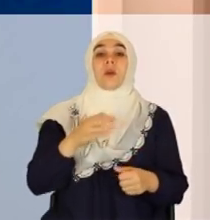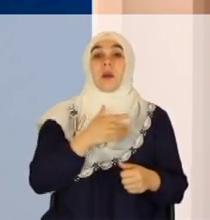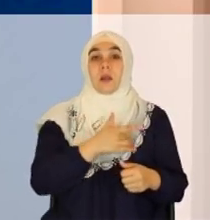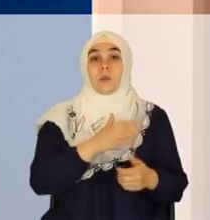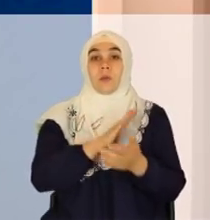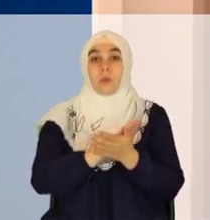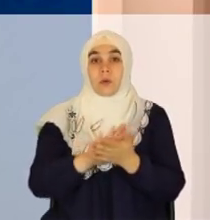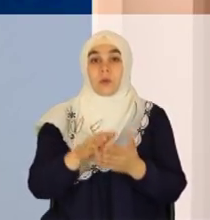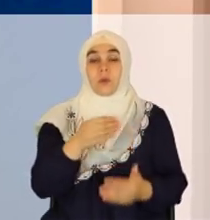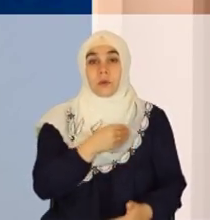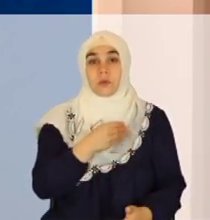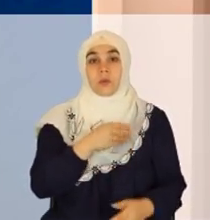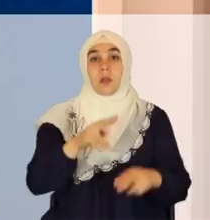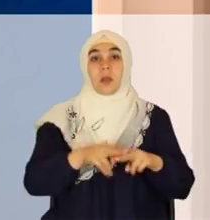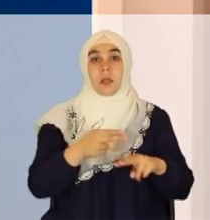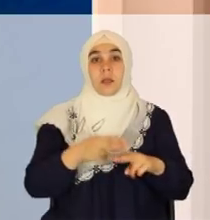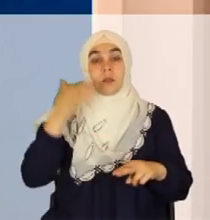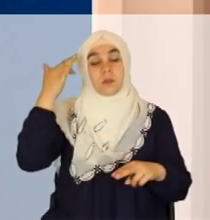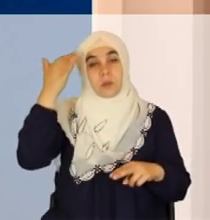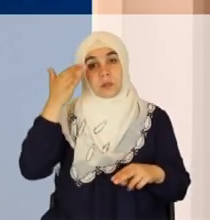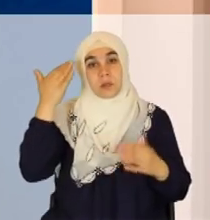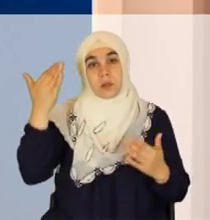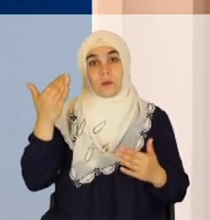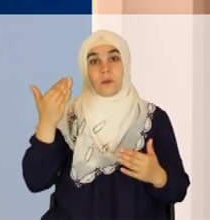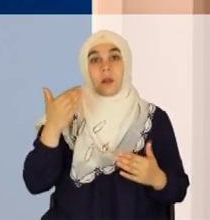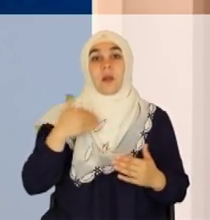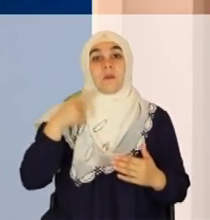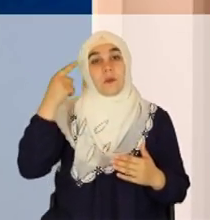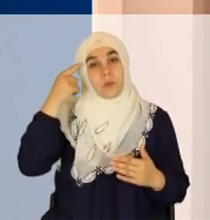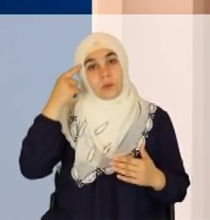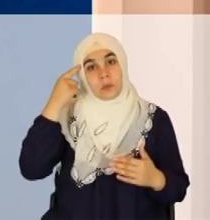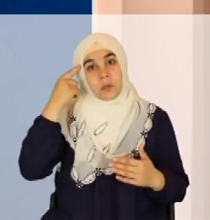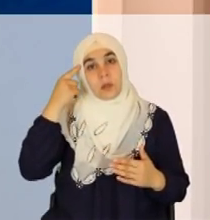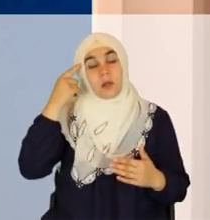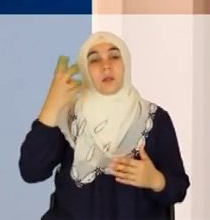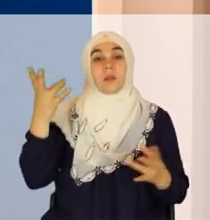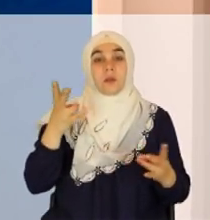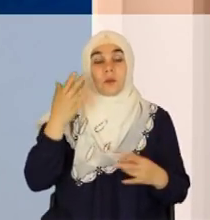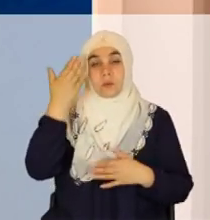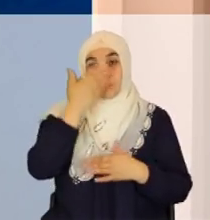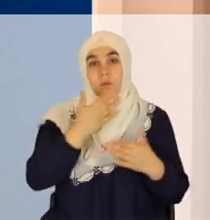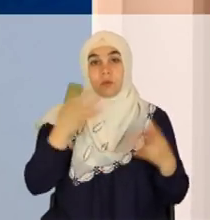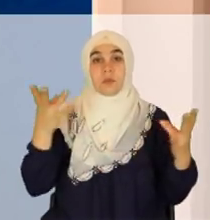pok qilmoqchi bo'lgan odam ana shu hayol bilan, ana shu niyat bilan yuzini yuvadi.